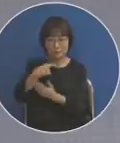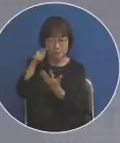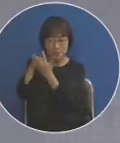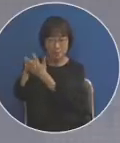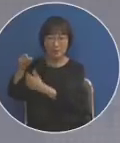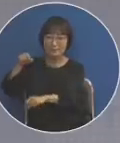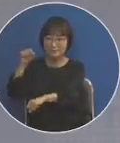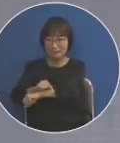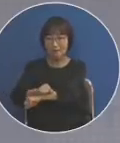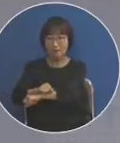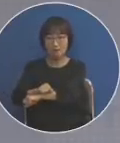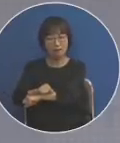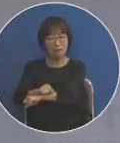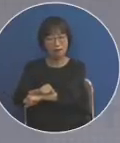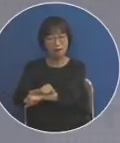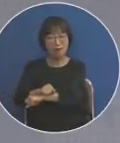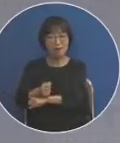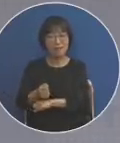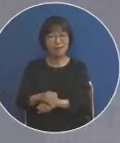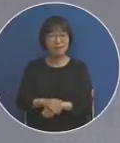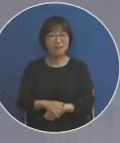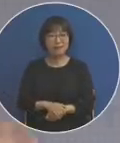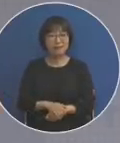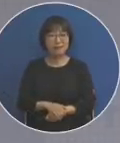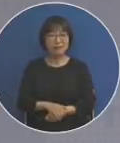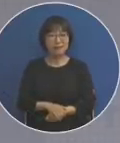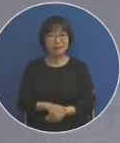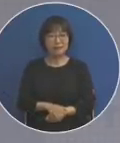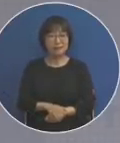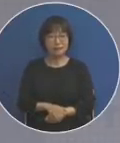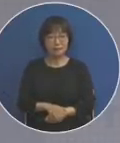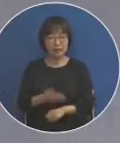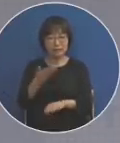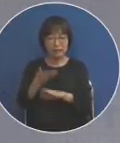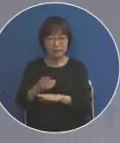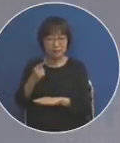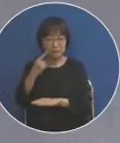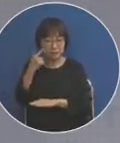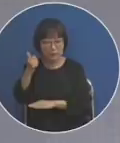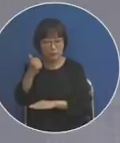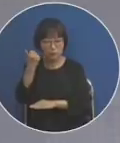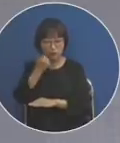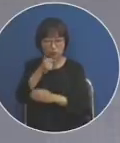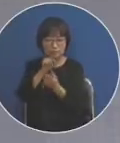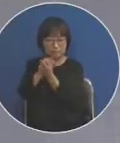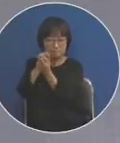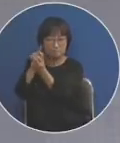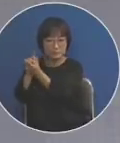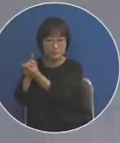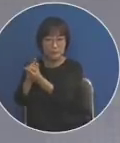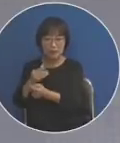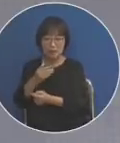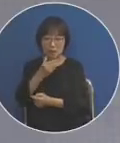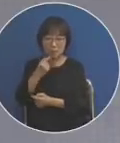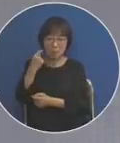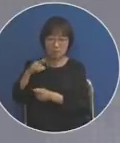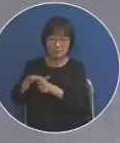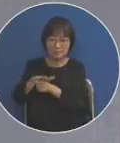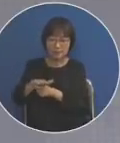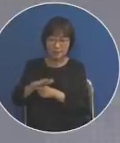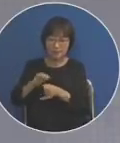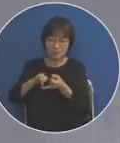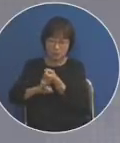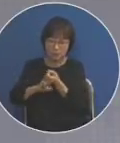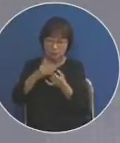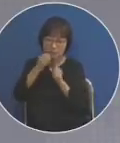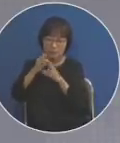have that many skills, but I'm very quick to my senses. 그러니까 그 어떤 목사님도 정말 복음 사랑해서 전해야 되겠다고 느낌을 준 분은 없습니다. There's